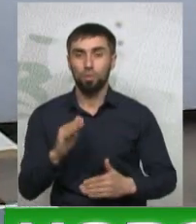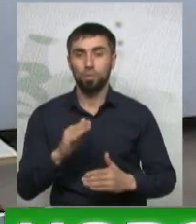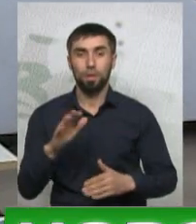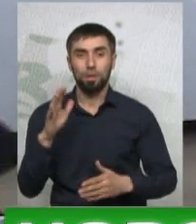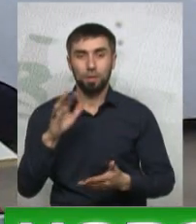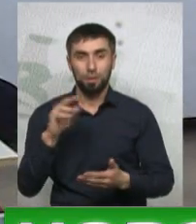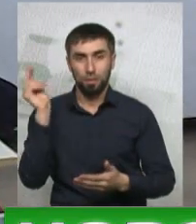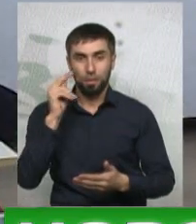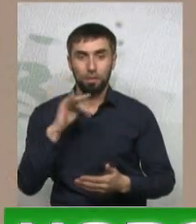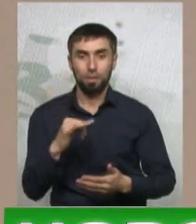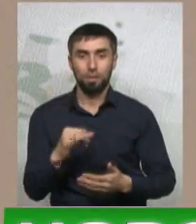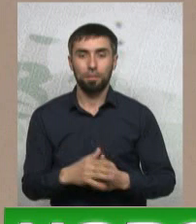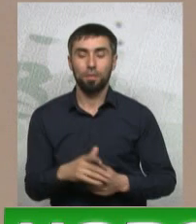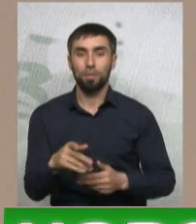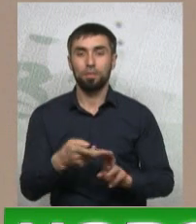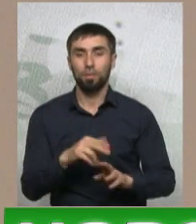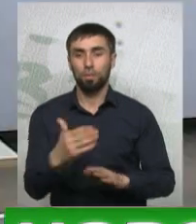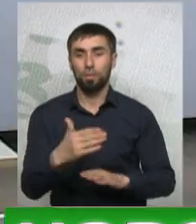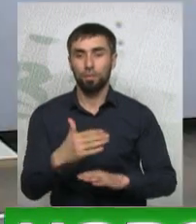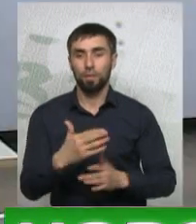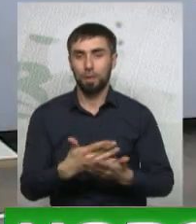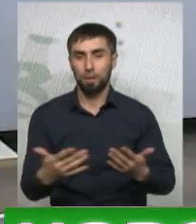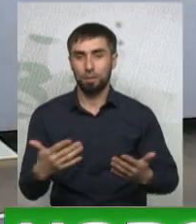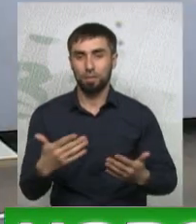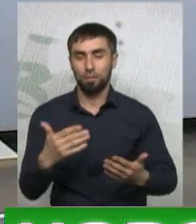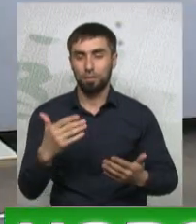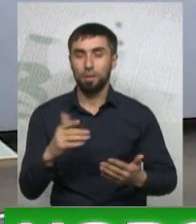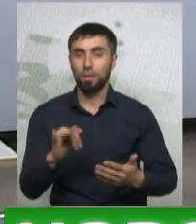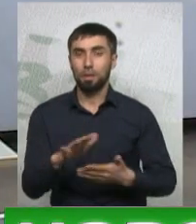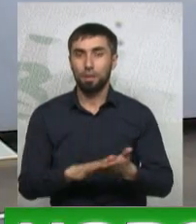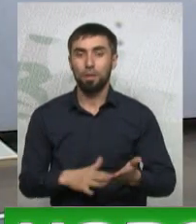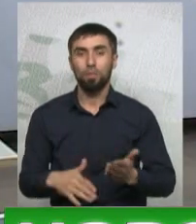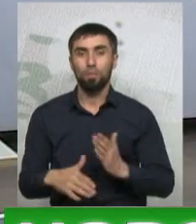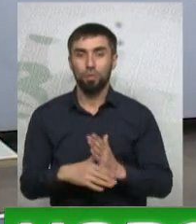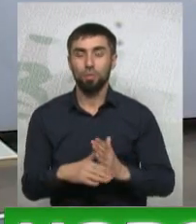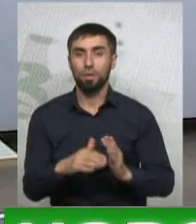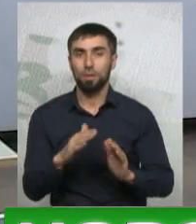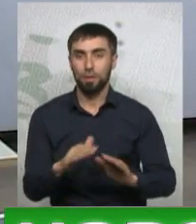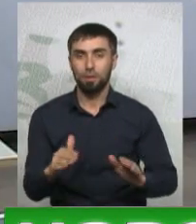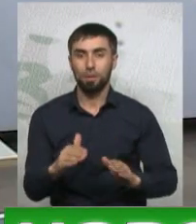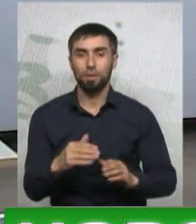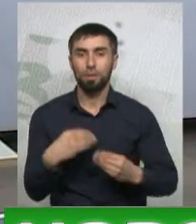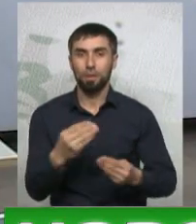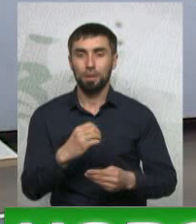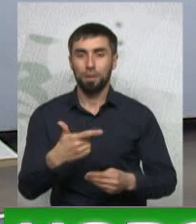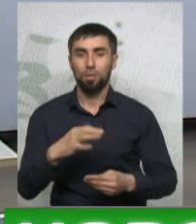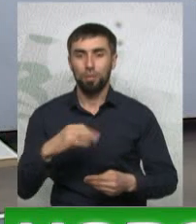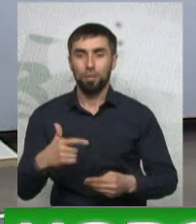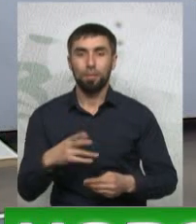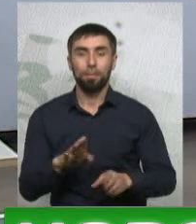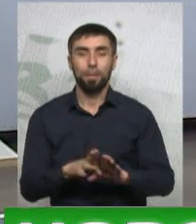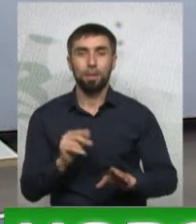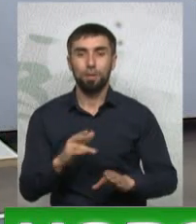заниматься этими дисциплинами. И это в дальнейшем поможет детям уже с сдачей ЕГЭ, ОГЭ, так как